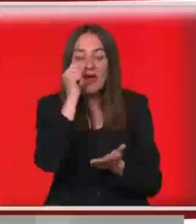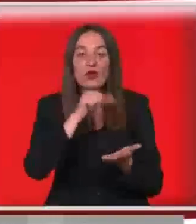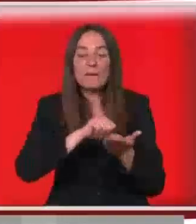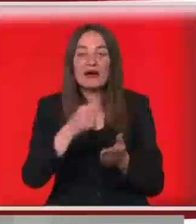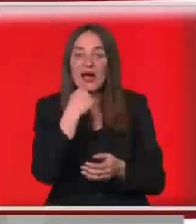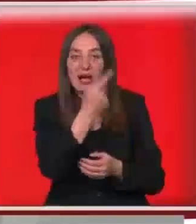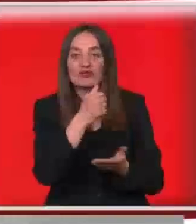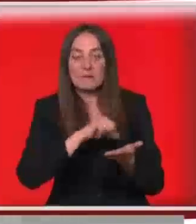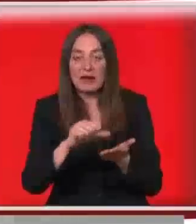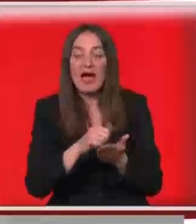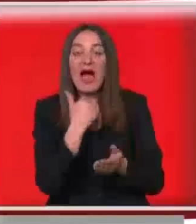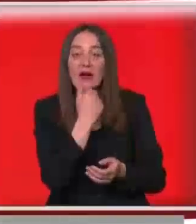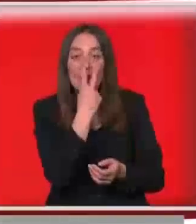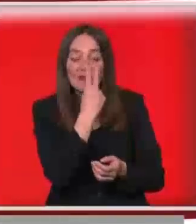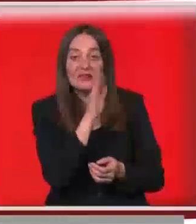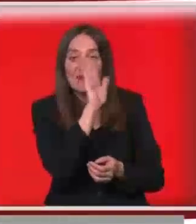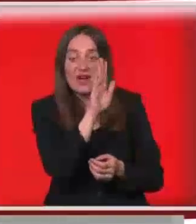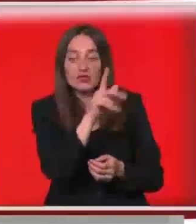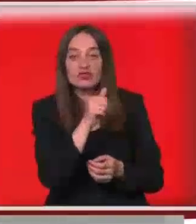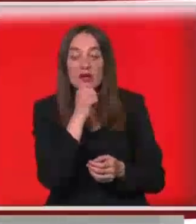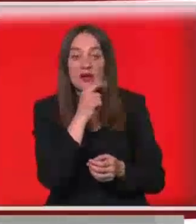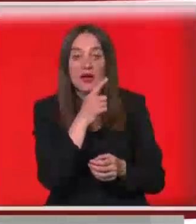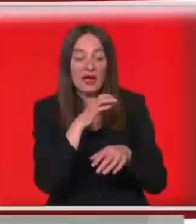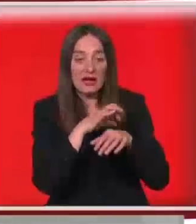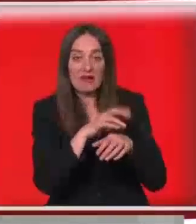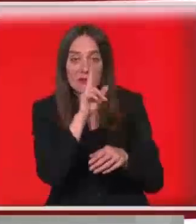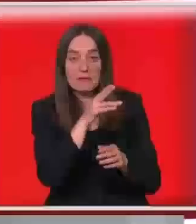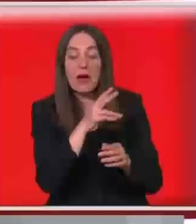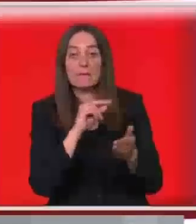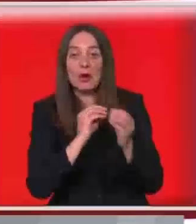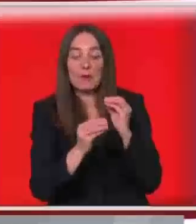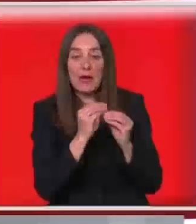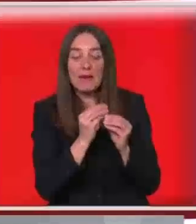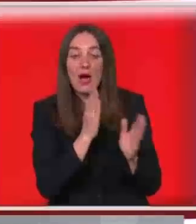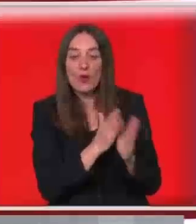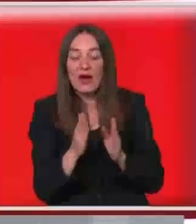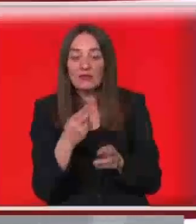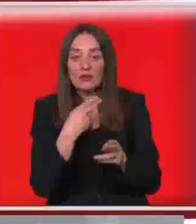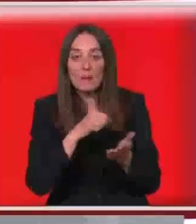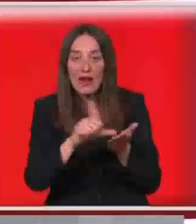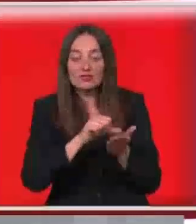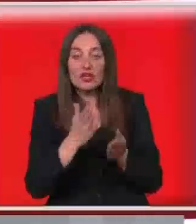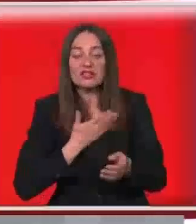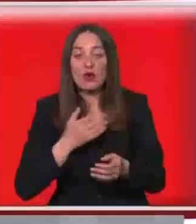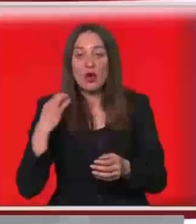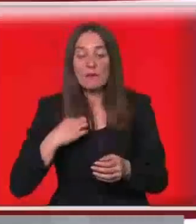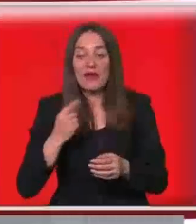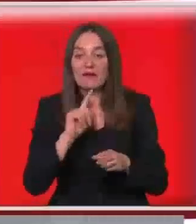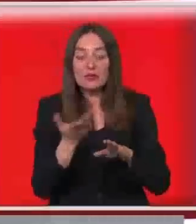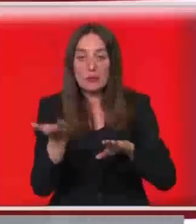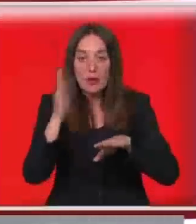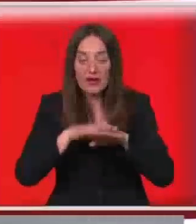kaže bankama, ako vidite da vaš klijent ima problema u redovnom servisiranju svojih obaveza koje nisu pokrivene